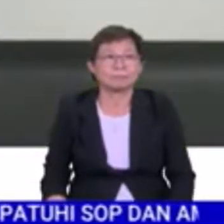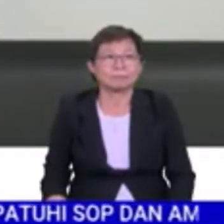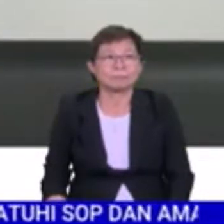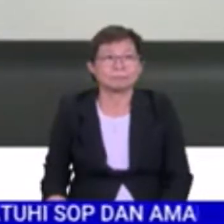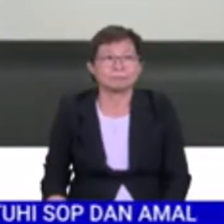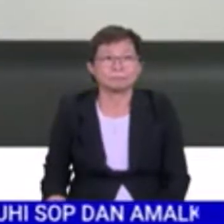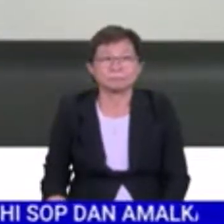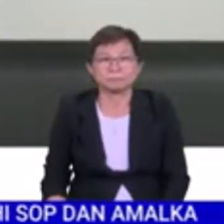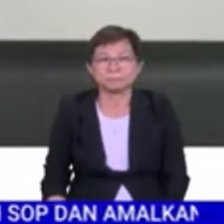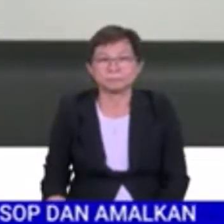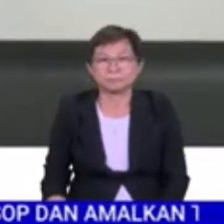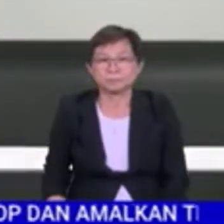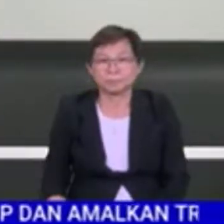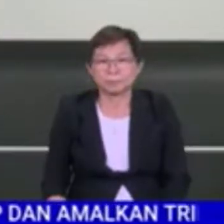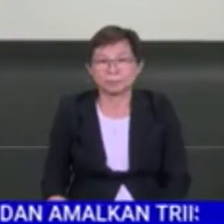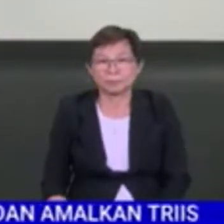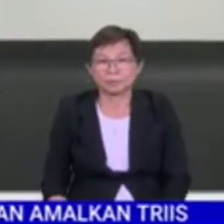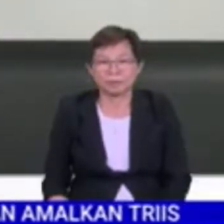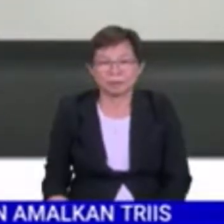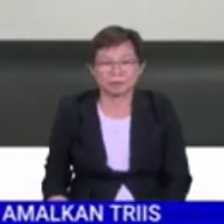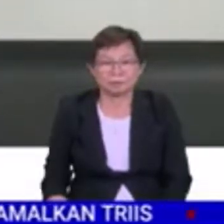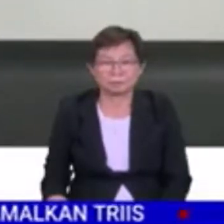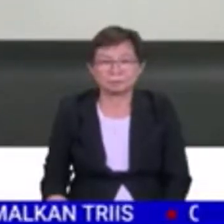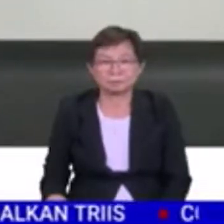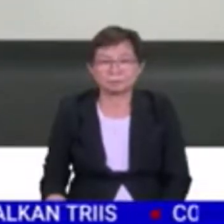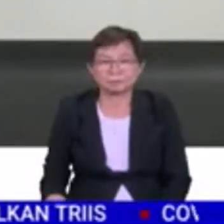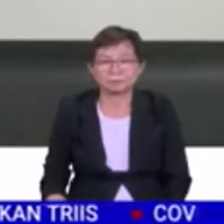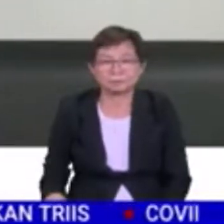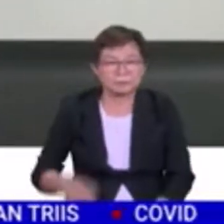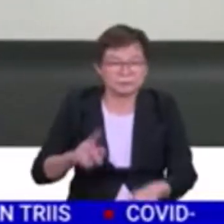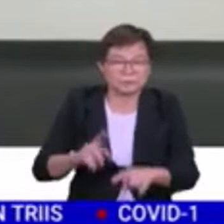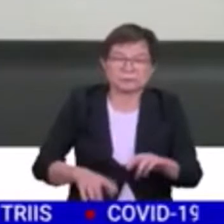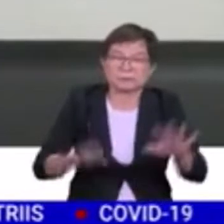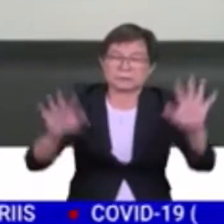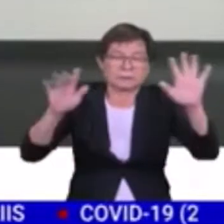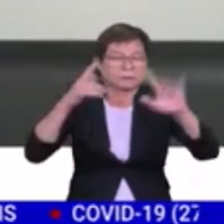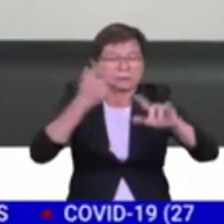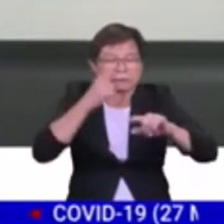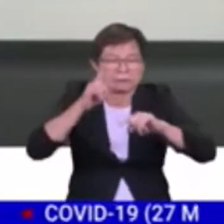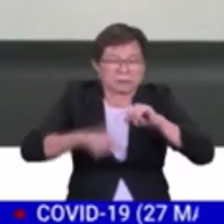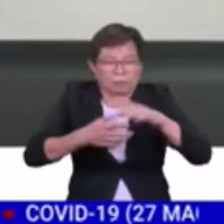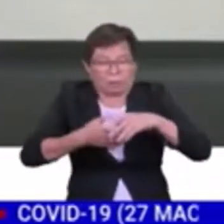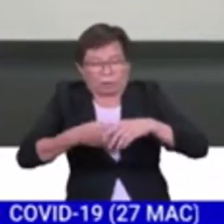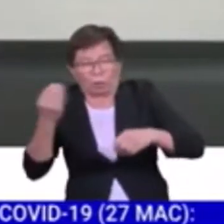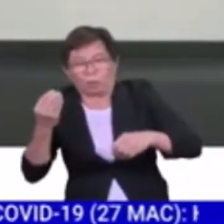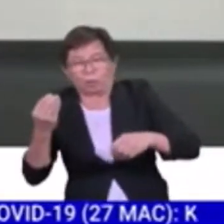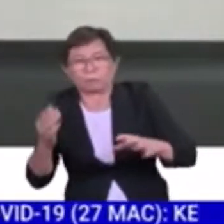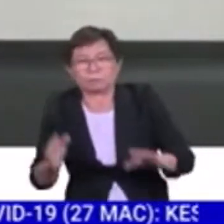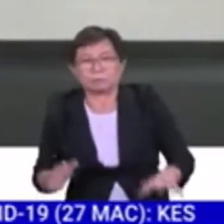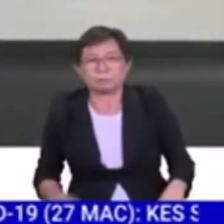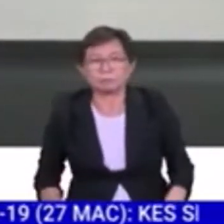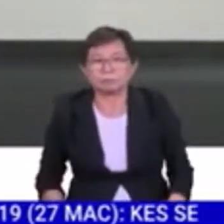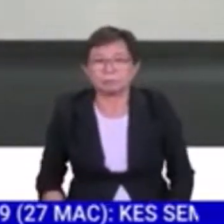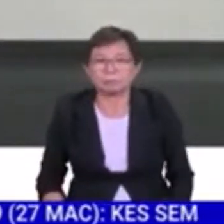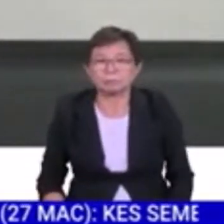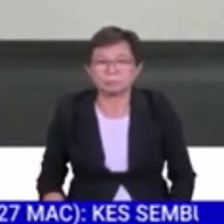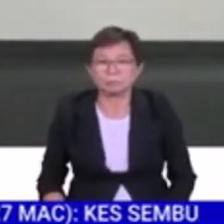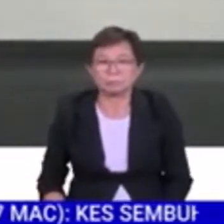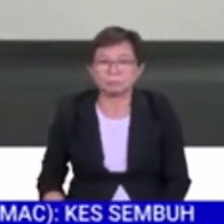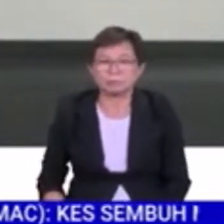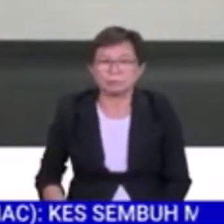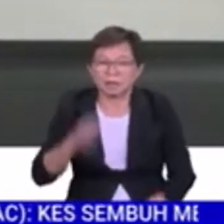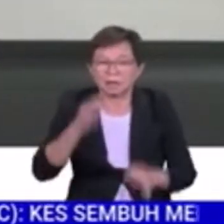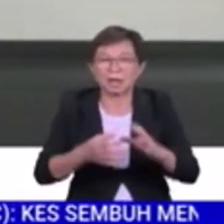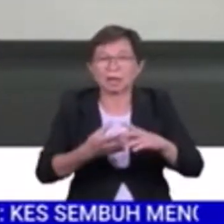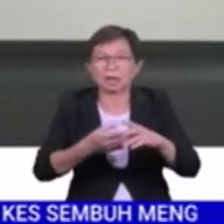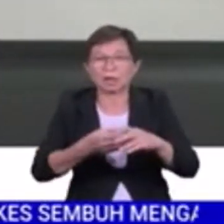Saya masih kasihan pada pemain saya. Saya rasa saya tak sanggup untuk keluar meninggalkan mereka dalam keadaan ini. Kalau saya keluar sekalipun,